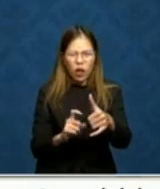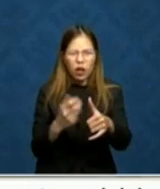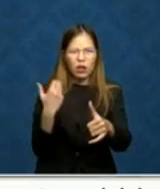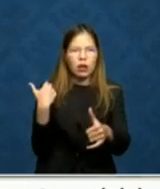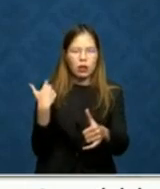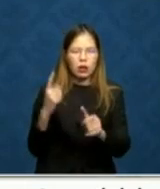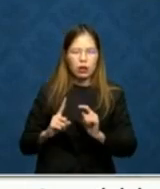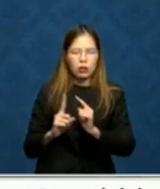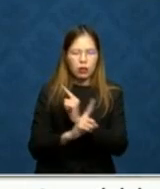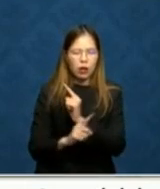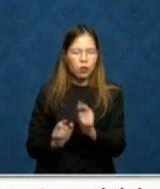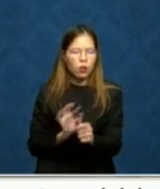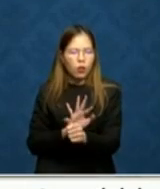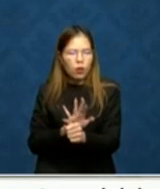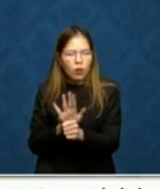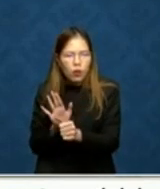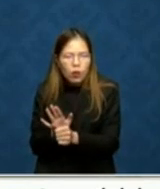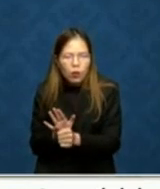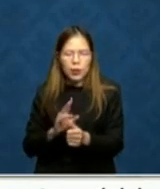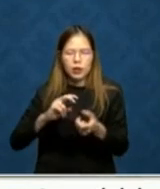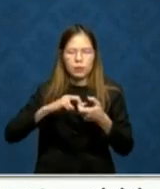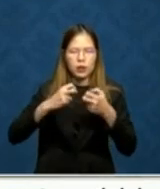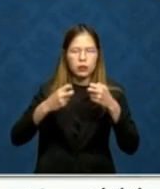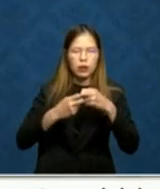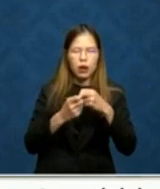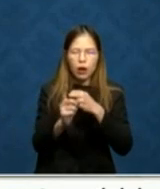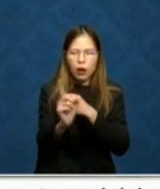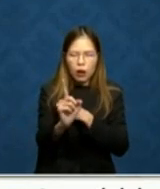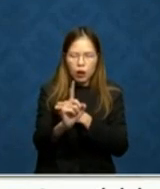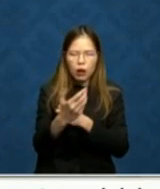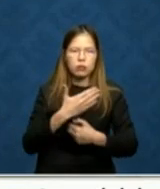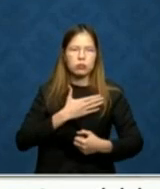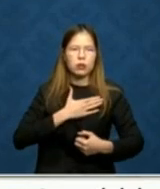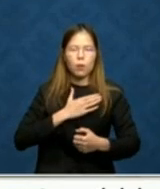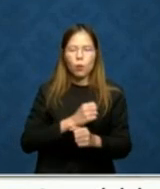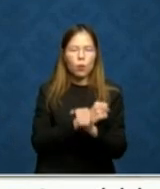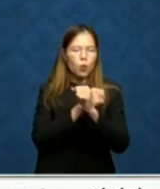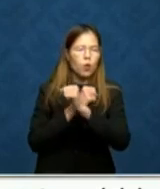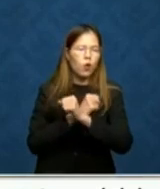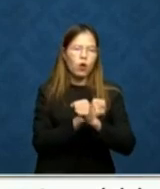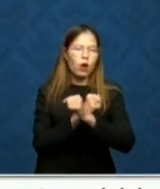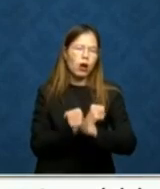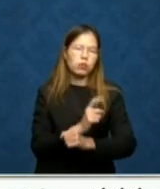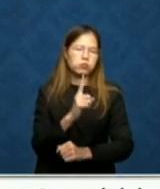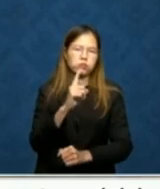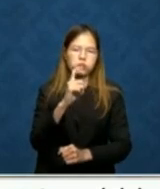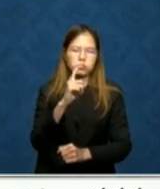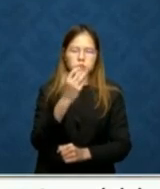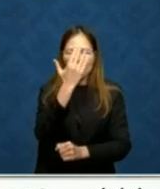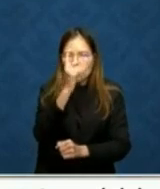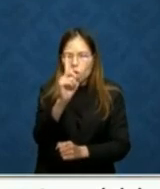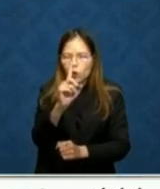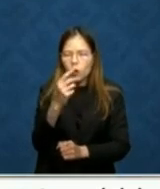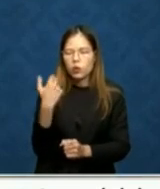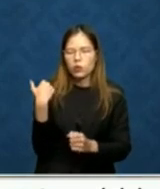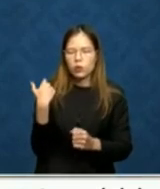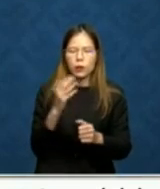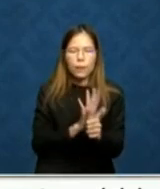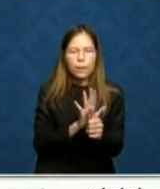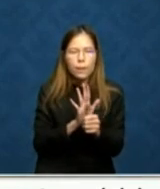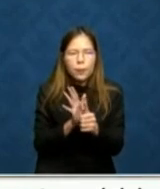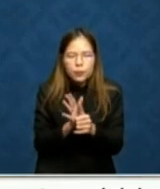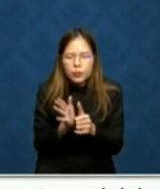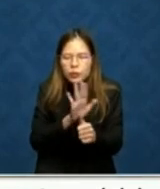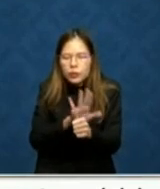กิ้งซึ่งเป็นต้นเหตุของปัญหาจึงทำให้เราไม่สามารถป้องกันอาชญากรรมในส่วนของการถูกคุกคามด้วยการติด